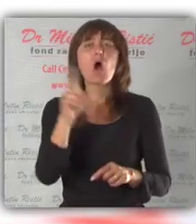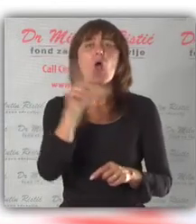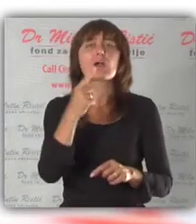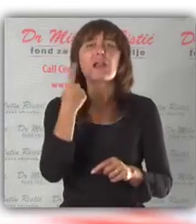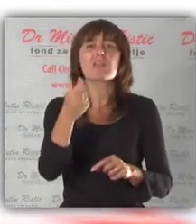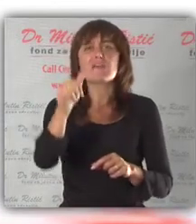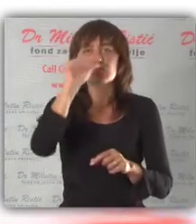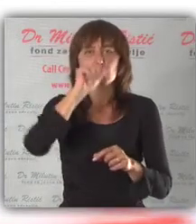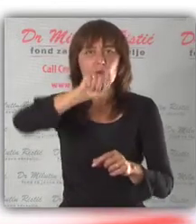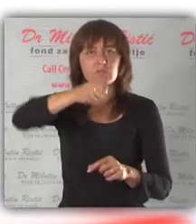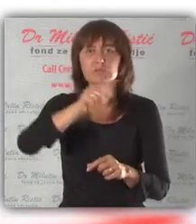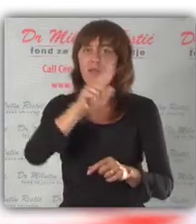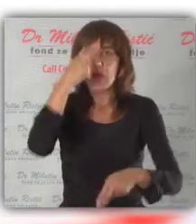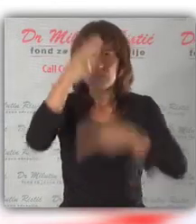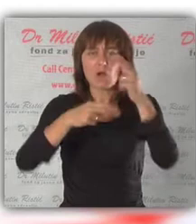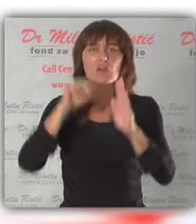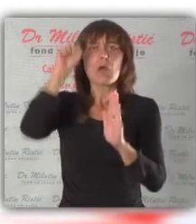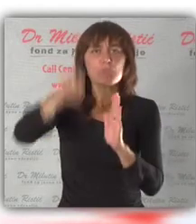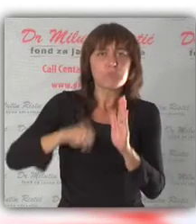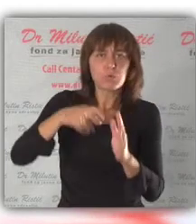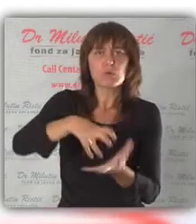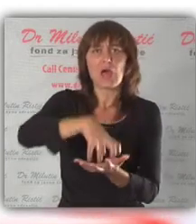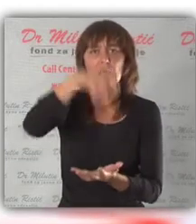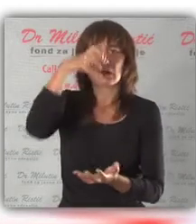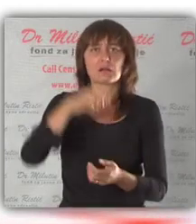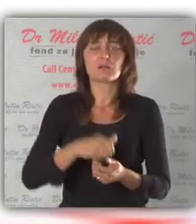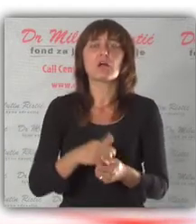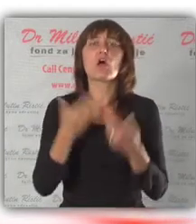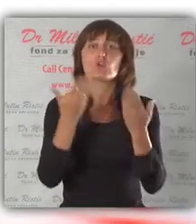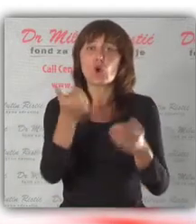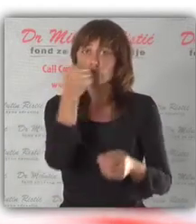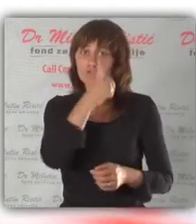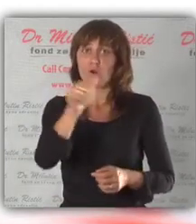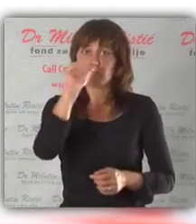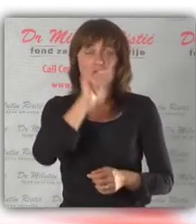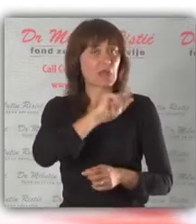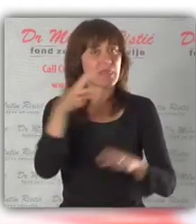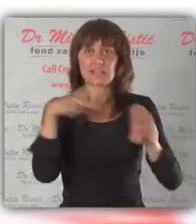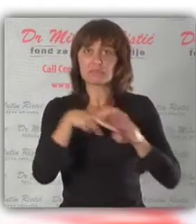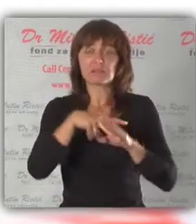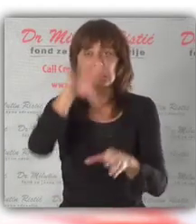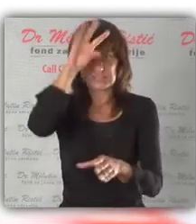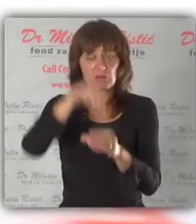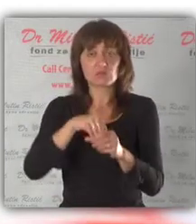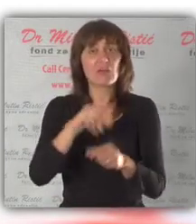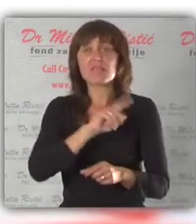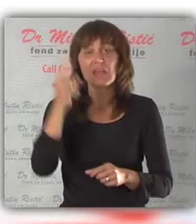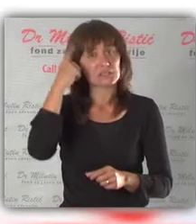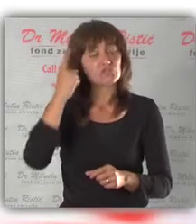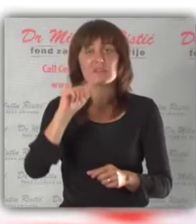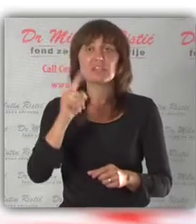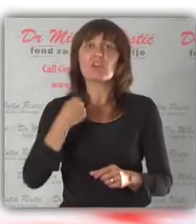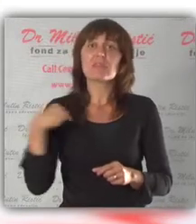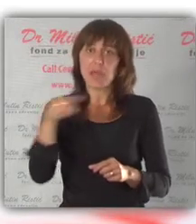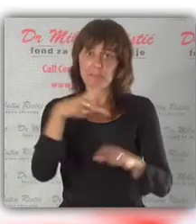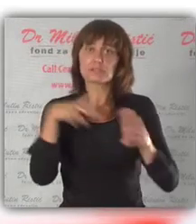lokalnog vodovoda ili neproverenog bunara ili izvora. To što ta voda možda ne smeta lokalnom stanovništvu ne znači da neće smetati nama,